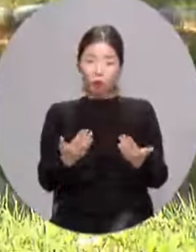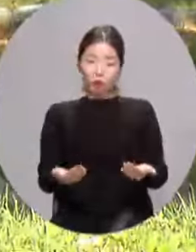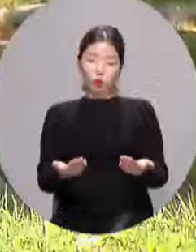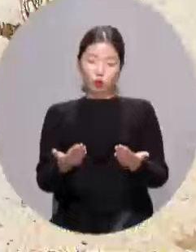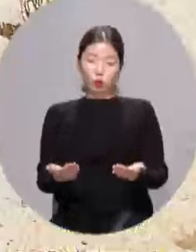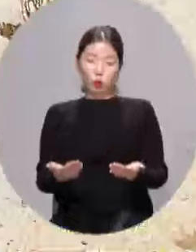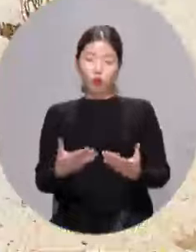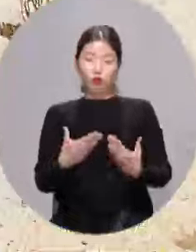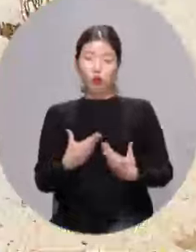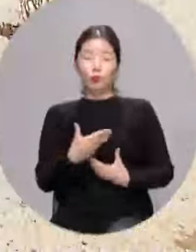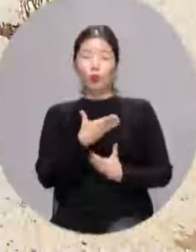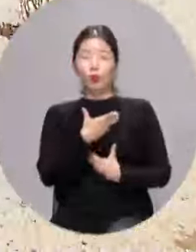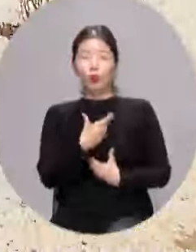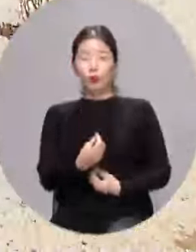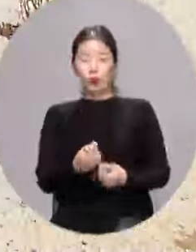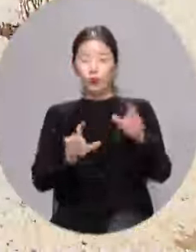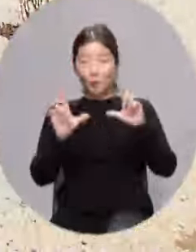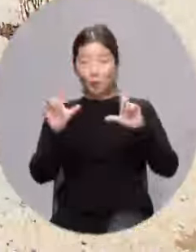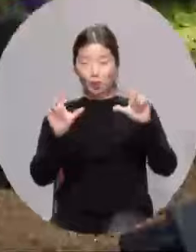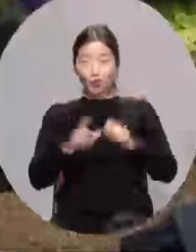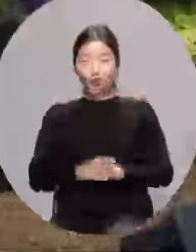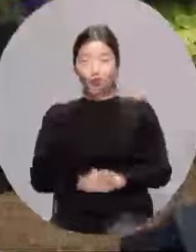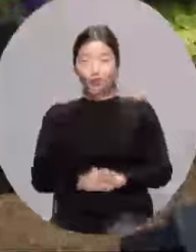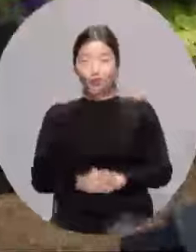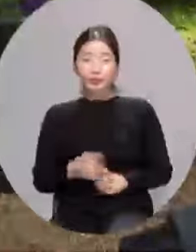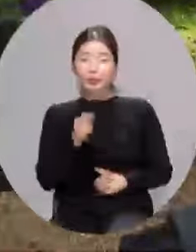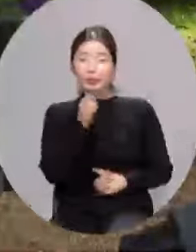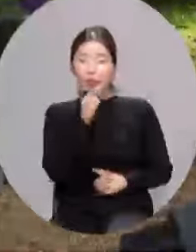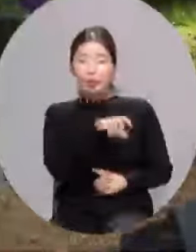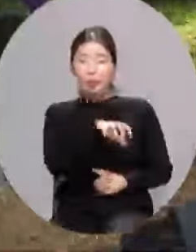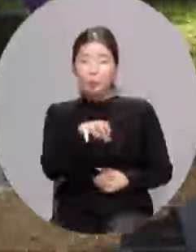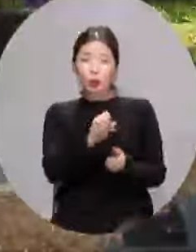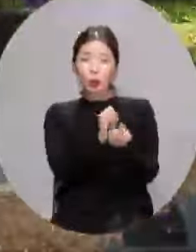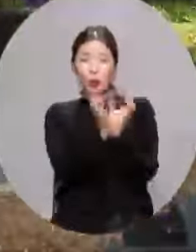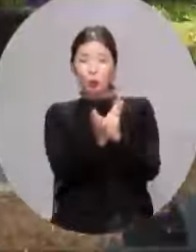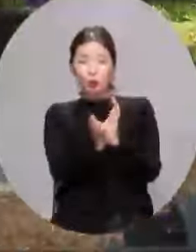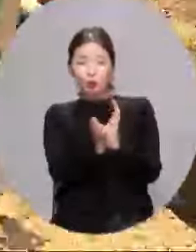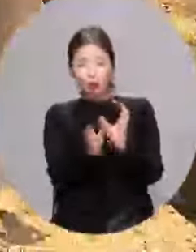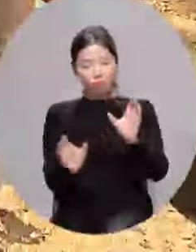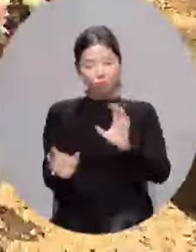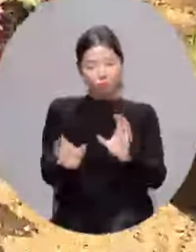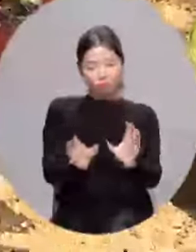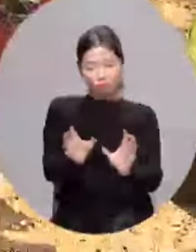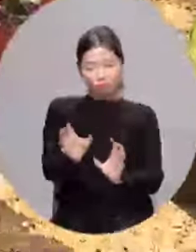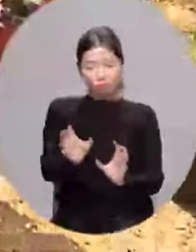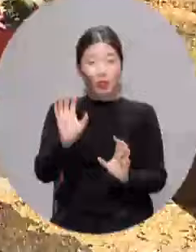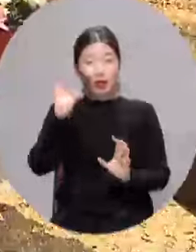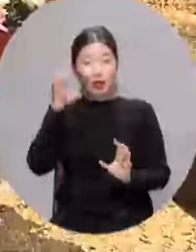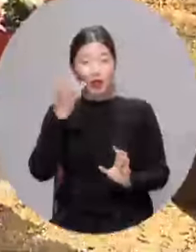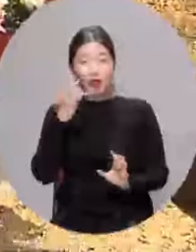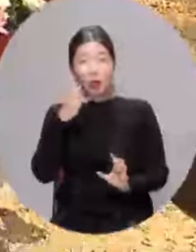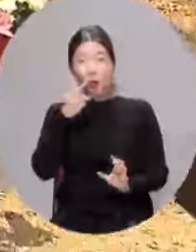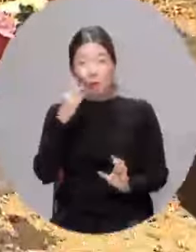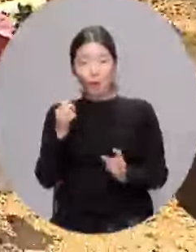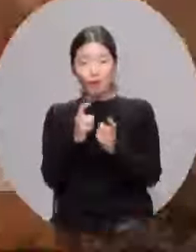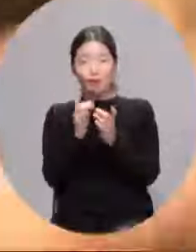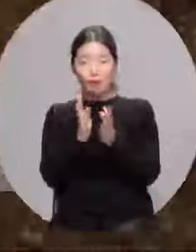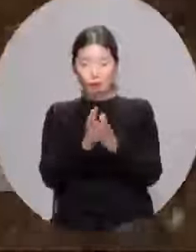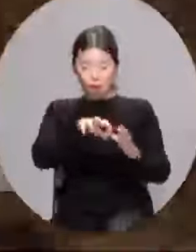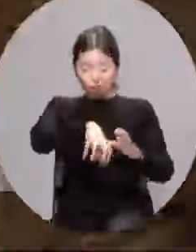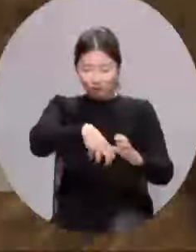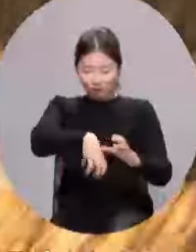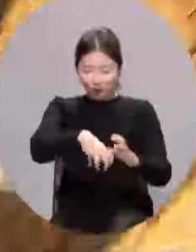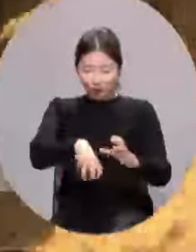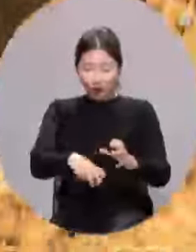도심 속 여유를 만끽합니다. 작은 공간에 꽃을 이리저리 배치해보던 아이와 엄마는 직접 흙을